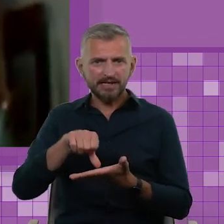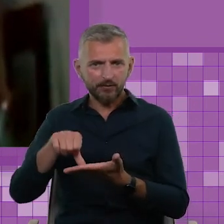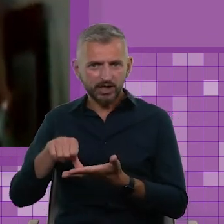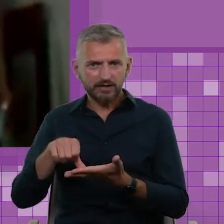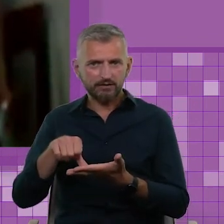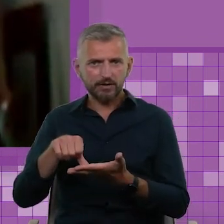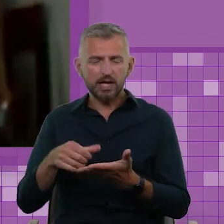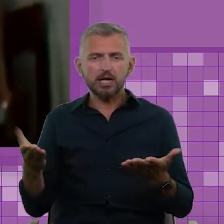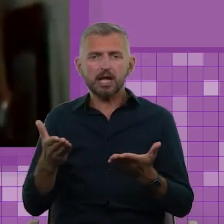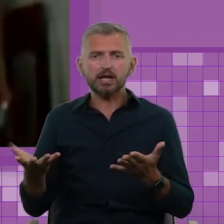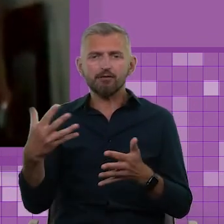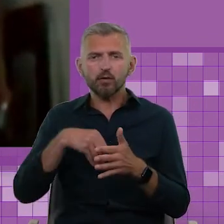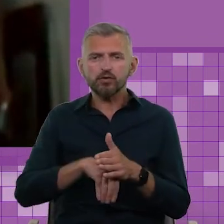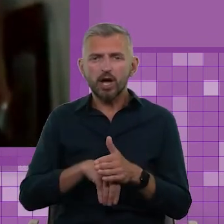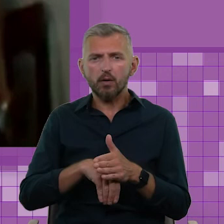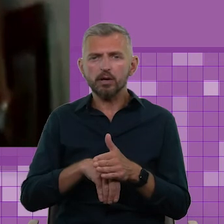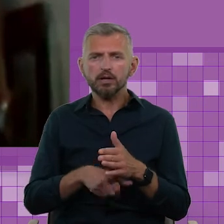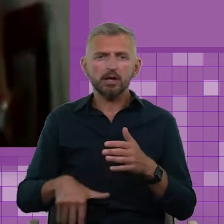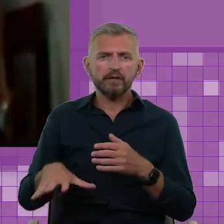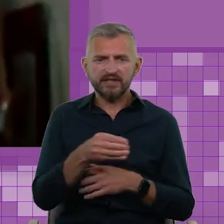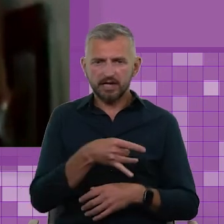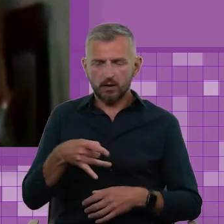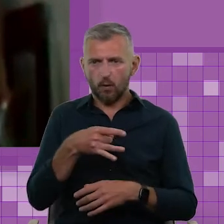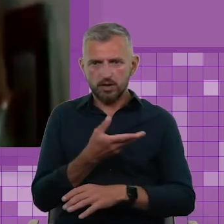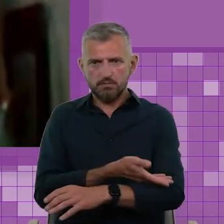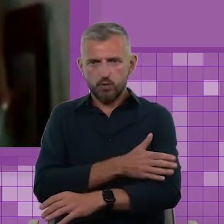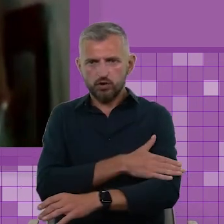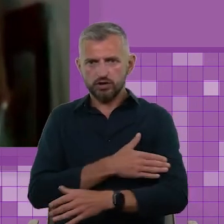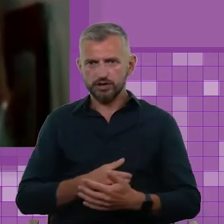представництв, які включають всі регіони Польщі.